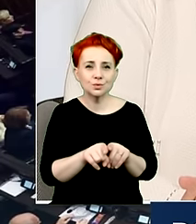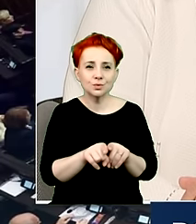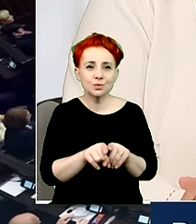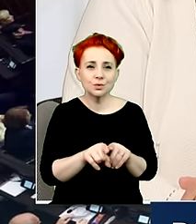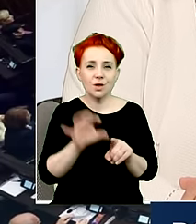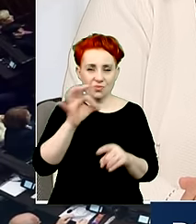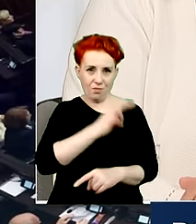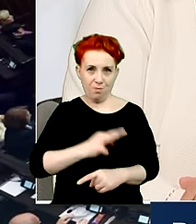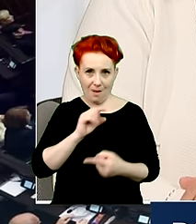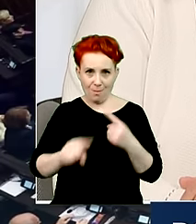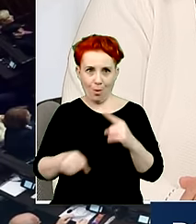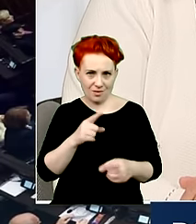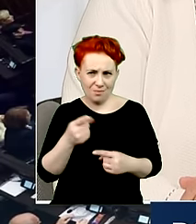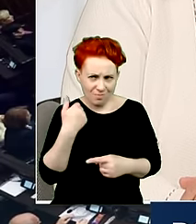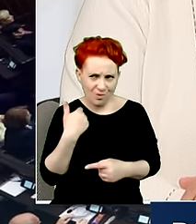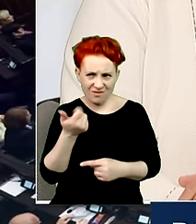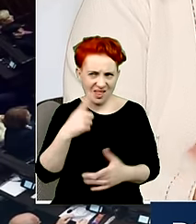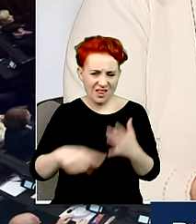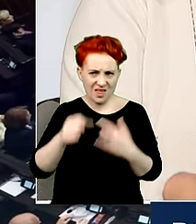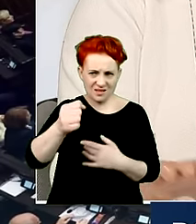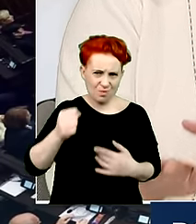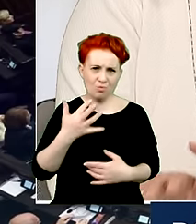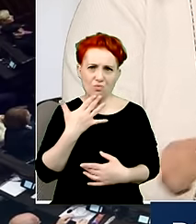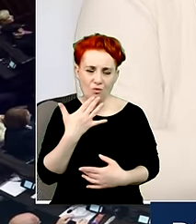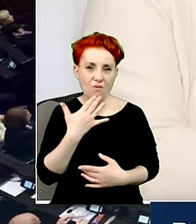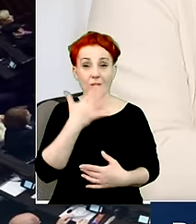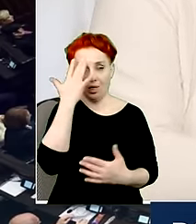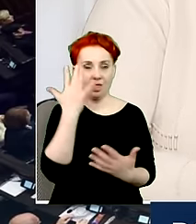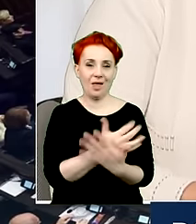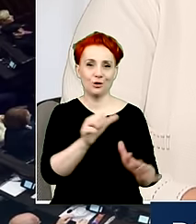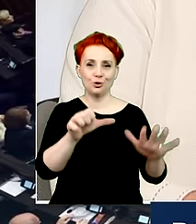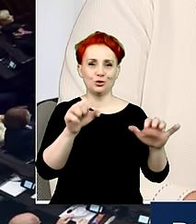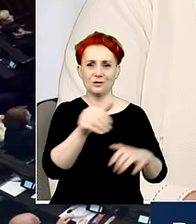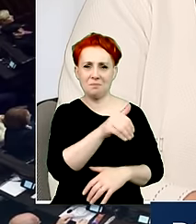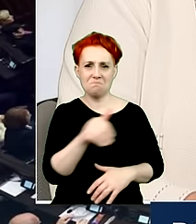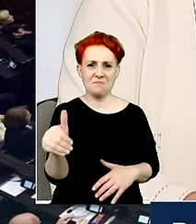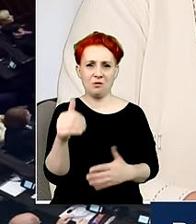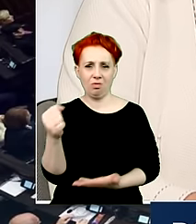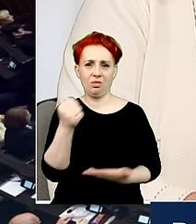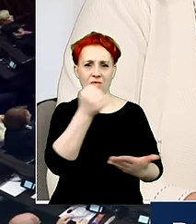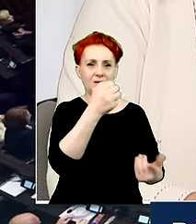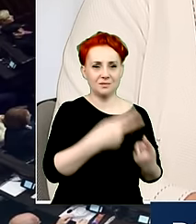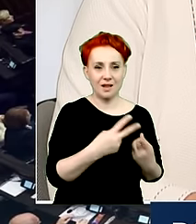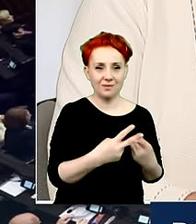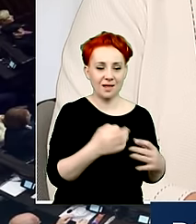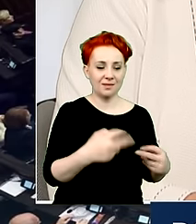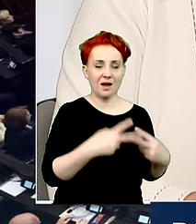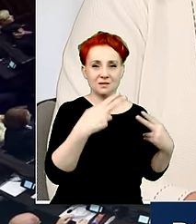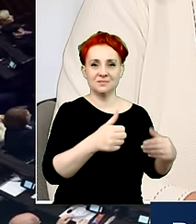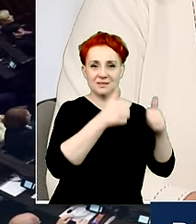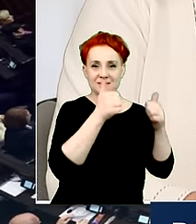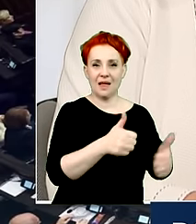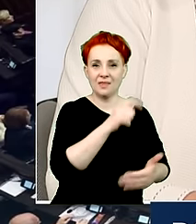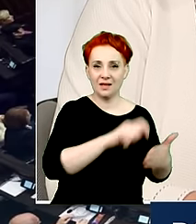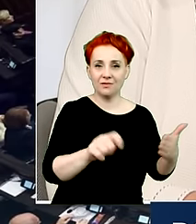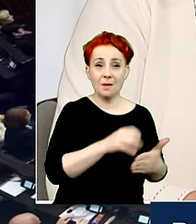formacji politycznej wielokrotnie posłowie mówili, a nagle 600 milionów na telewizję, która jest w likwidacji, która ma naprawdę